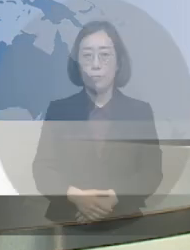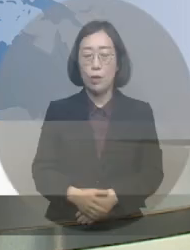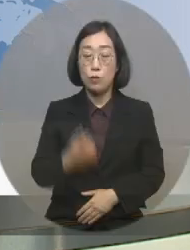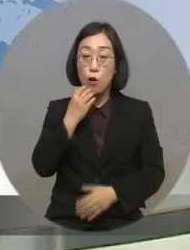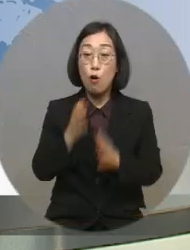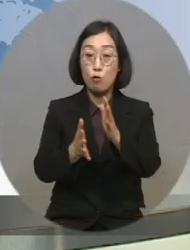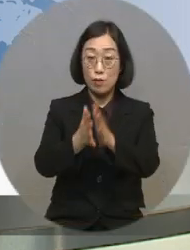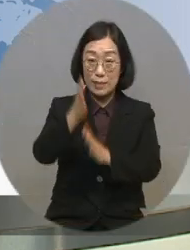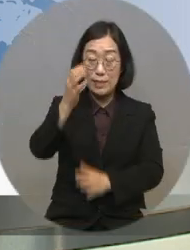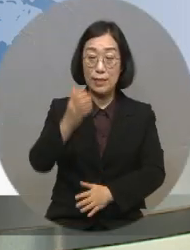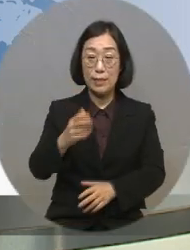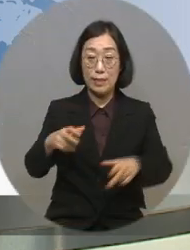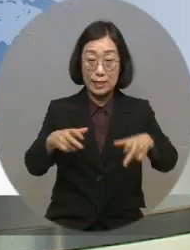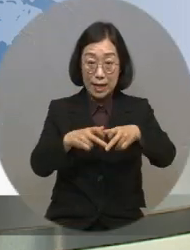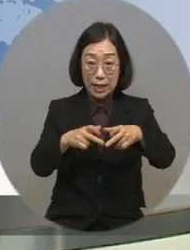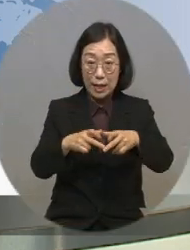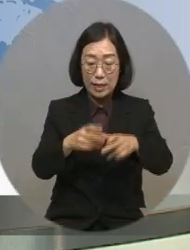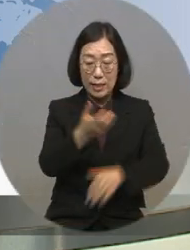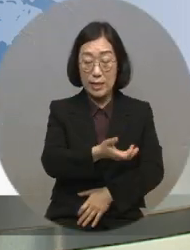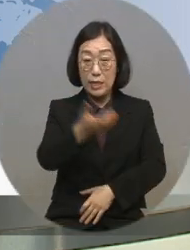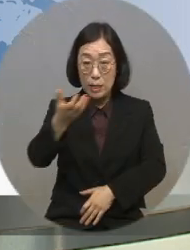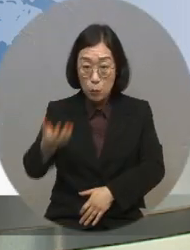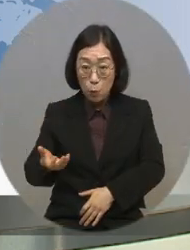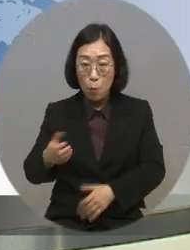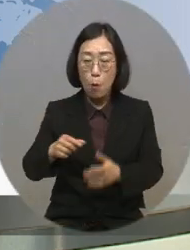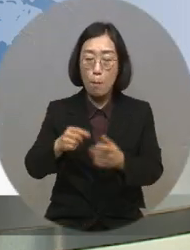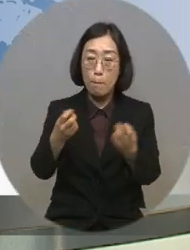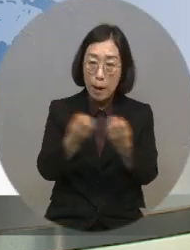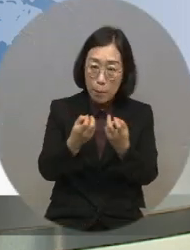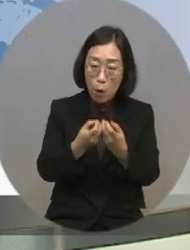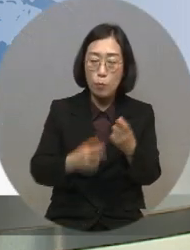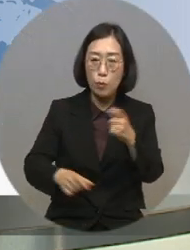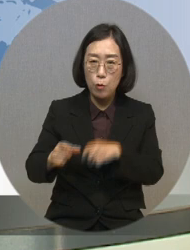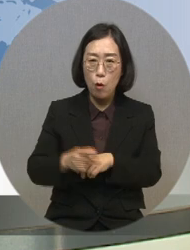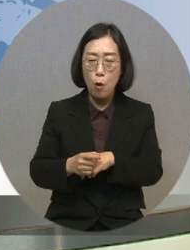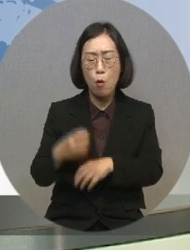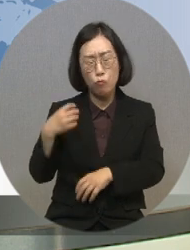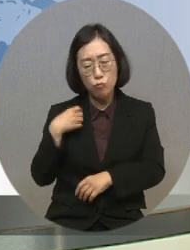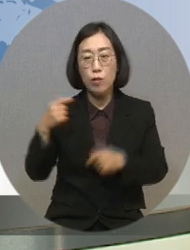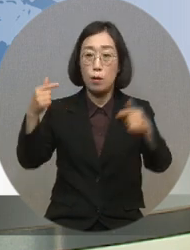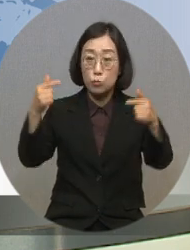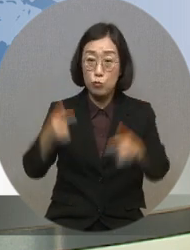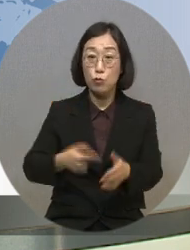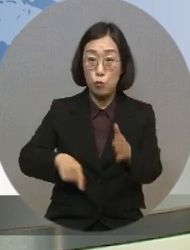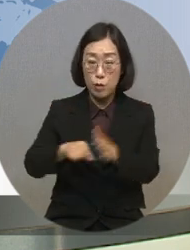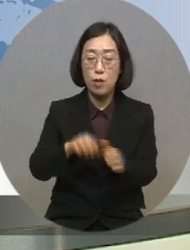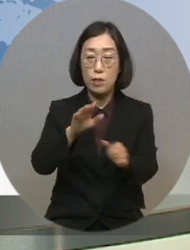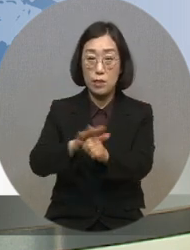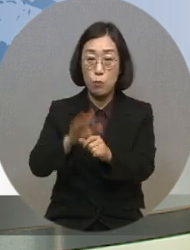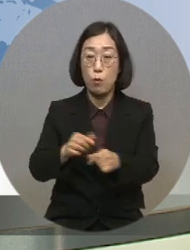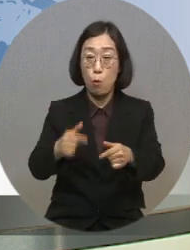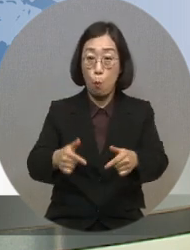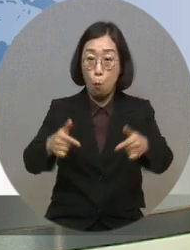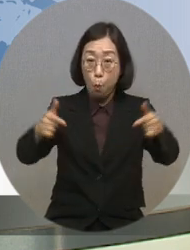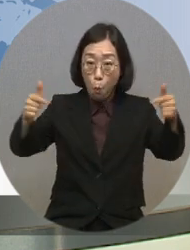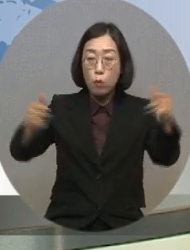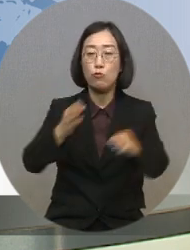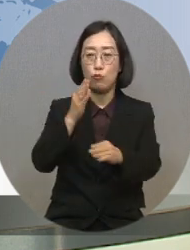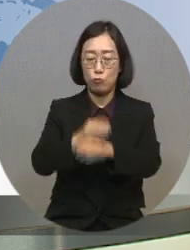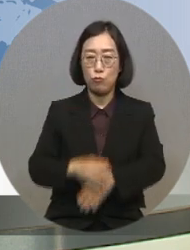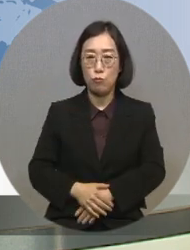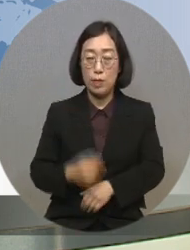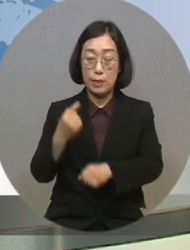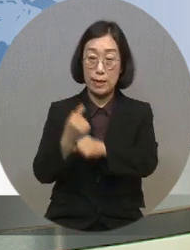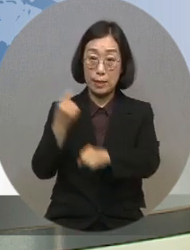서울시가 장애인의 이동수단 선택권을 보장하고 교통비 부담을 덜어 주기 위해 지원을 확대해 오고 있는데요